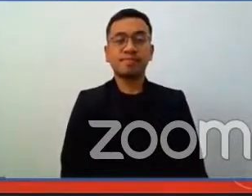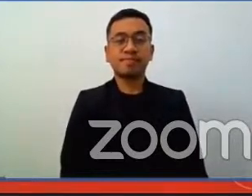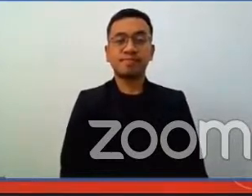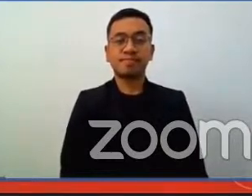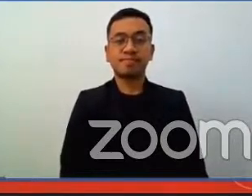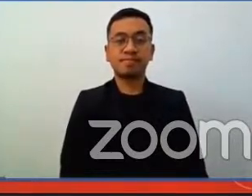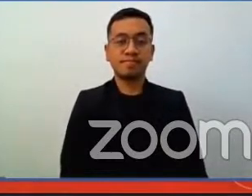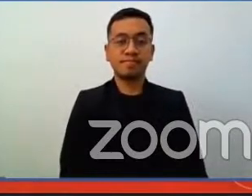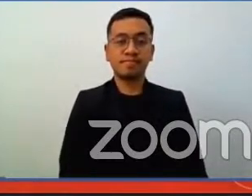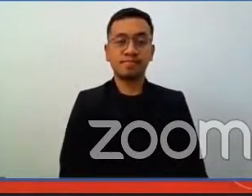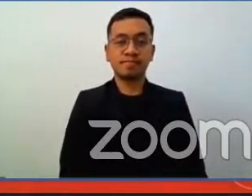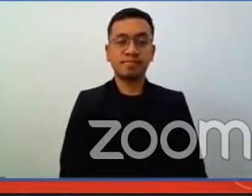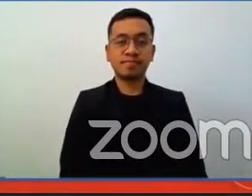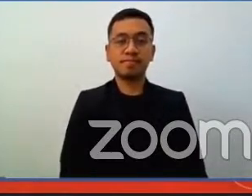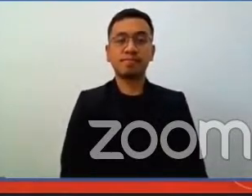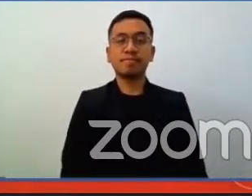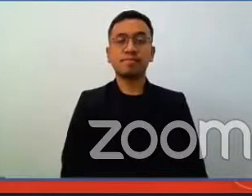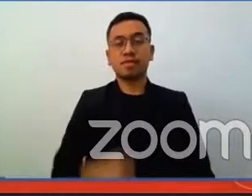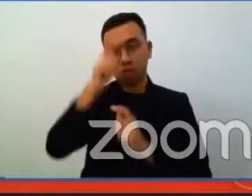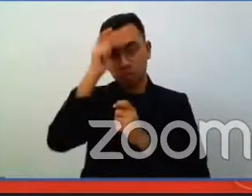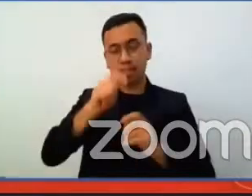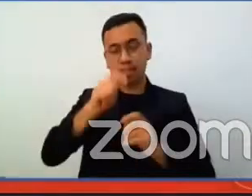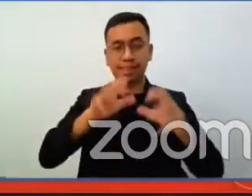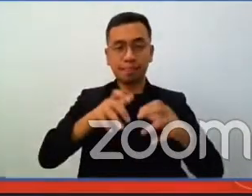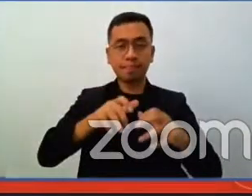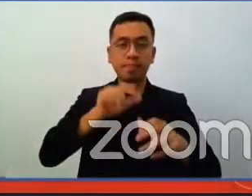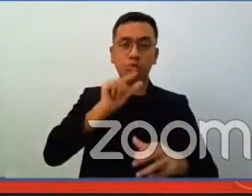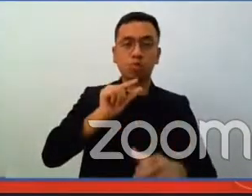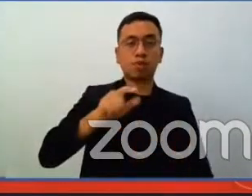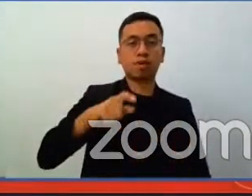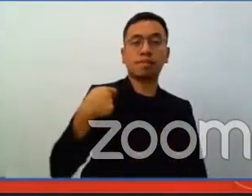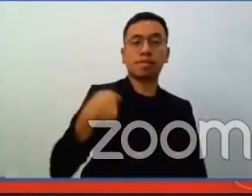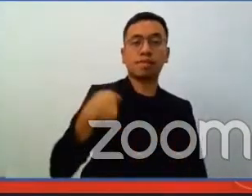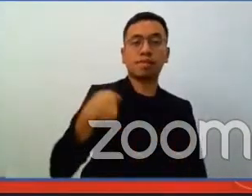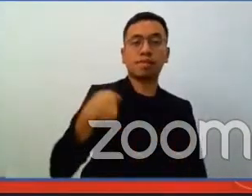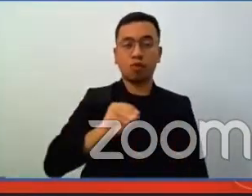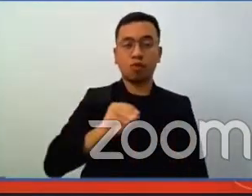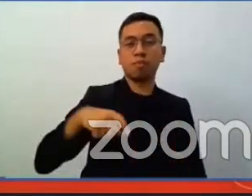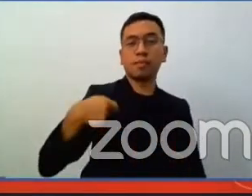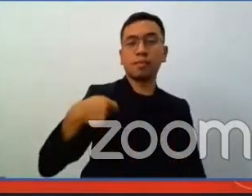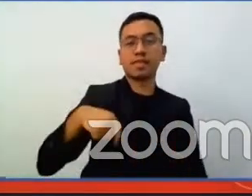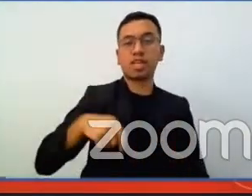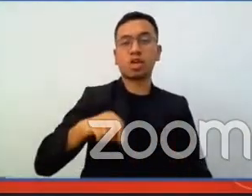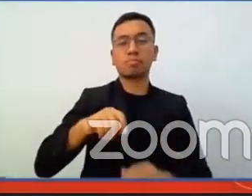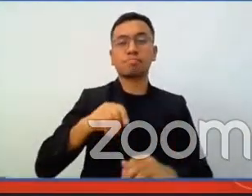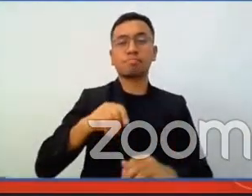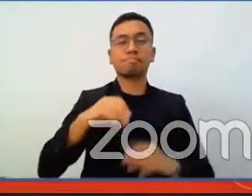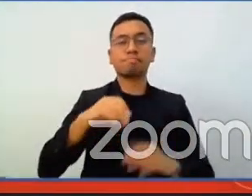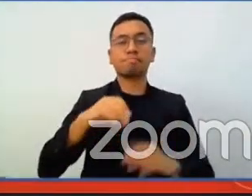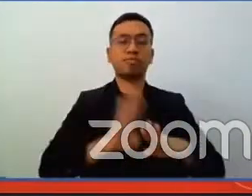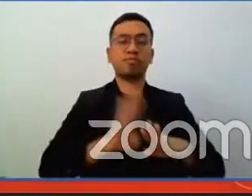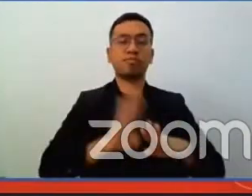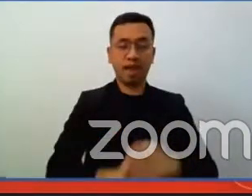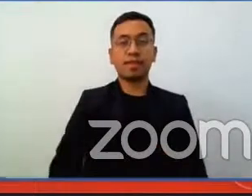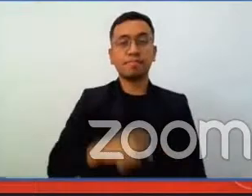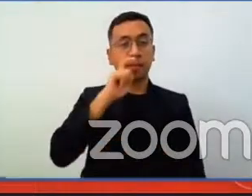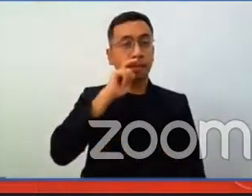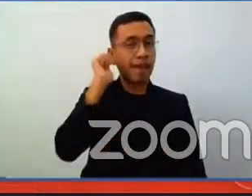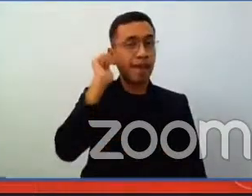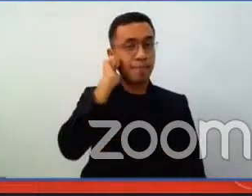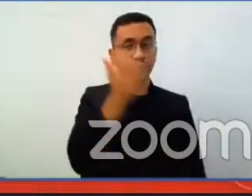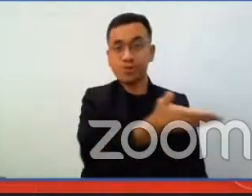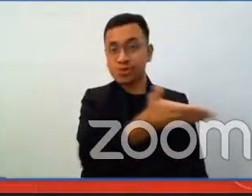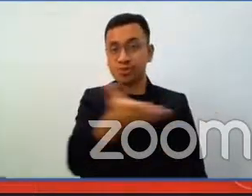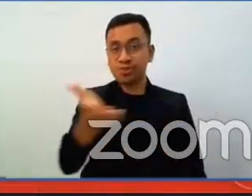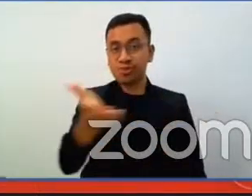Bapak Tim dari Kominfo dan Kemdikbudristek, Bapak Ibu para peserta yang saya